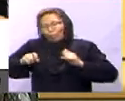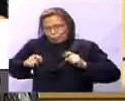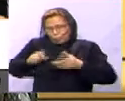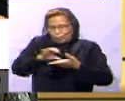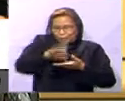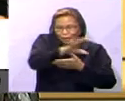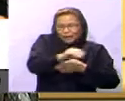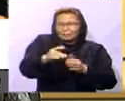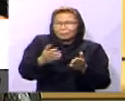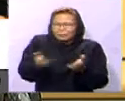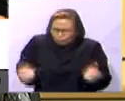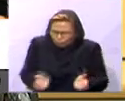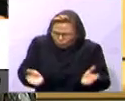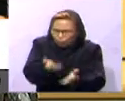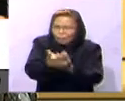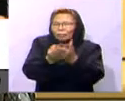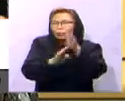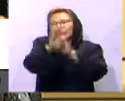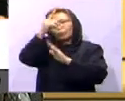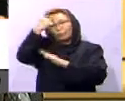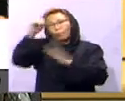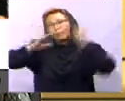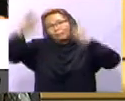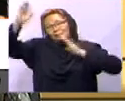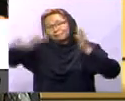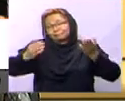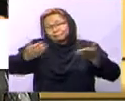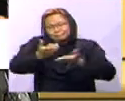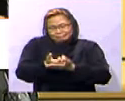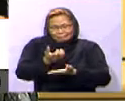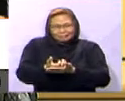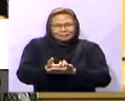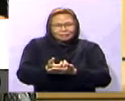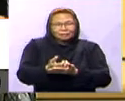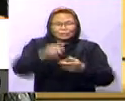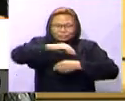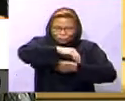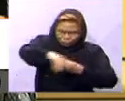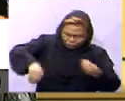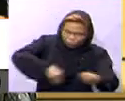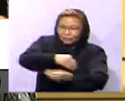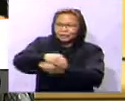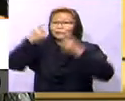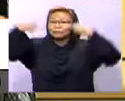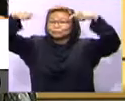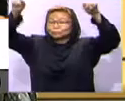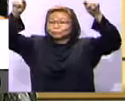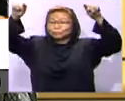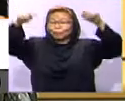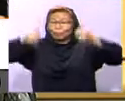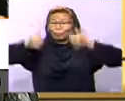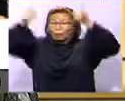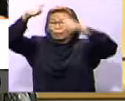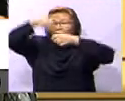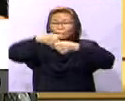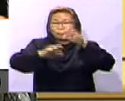and stimulating economic growth of our country. For the economy to transform and achieve a quantum leap in its